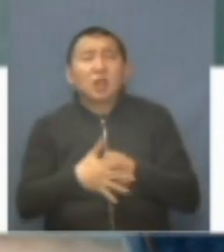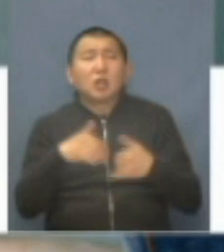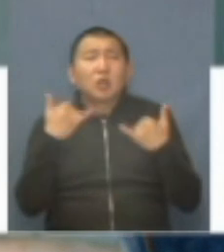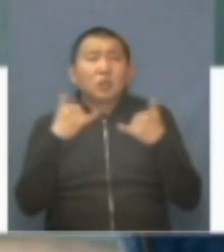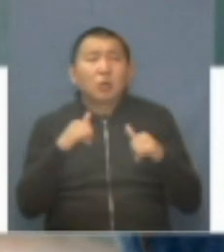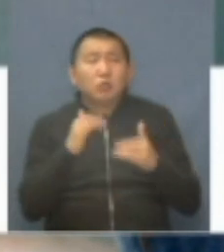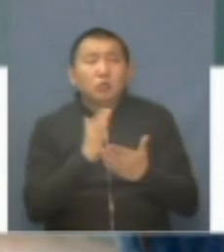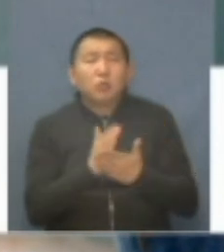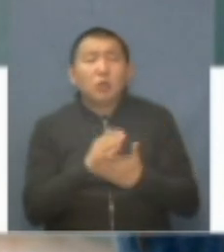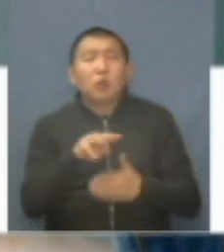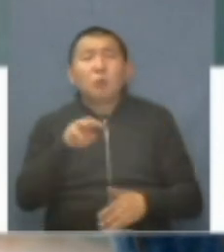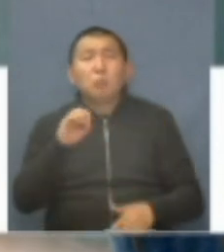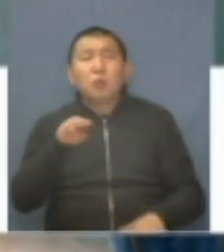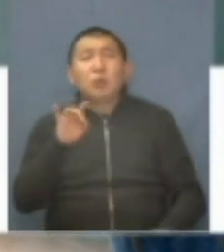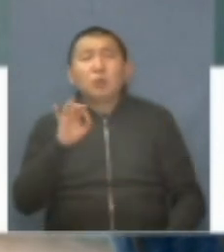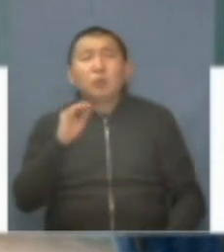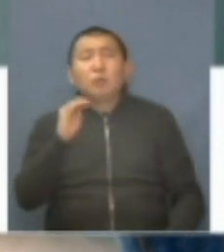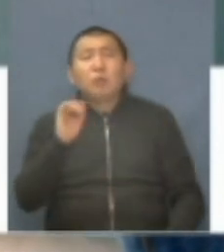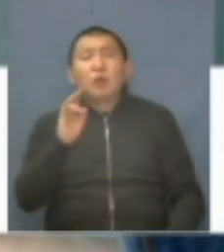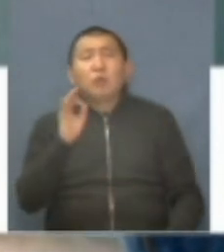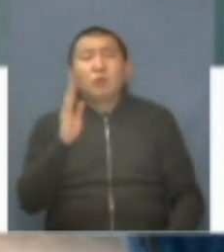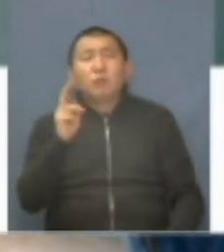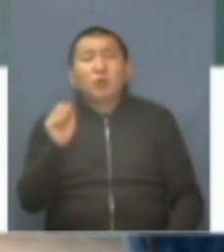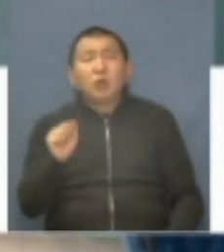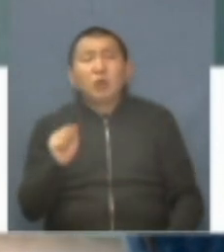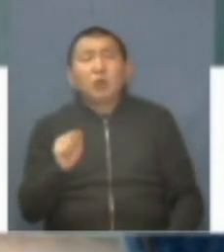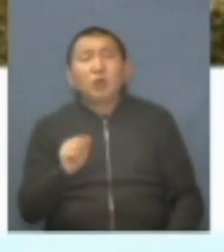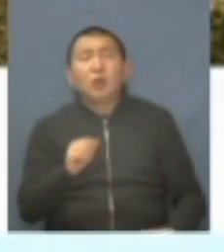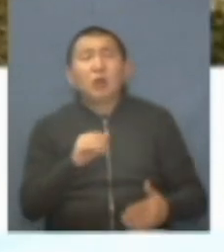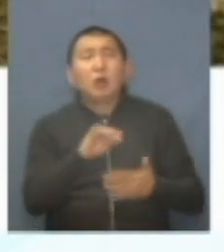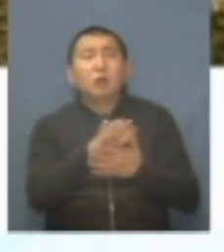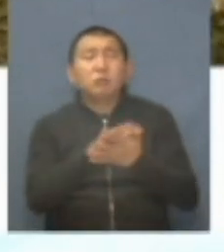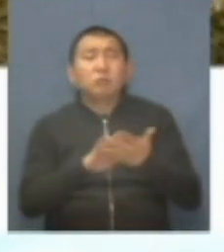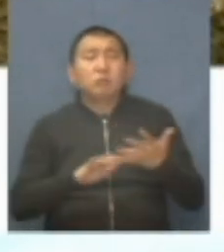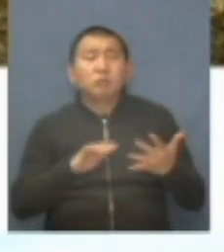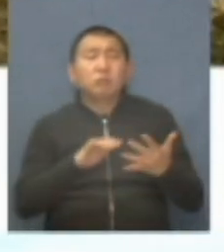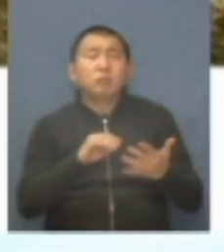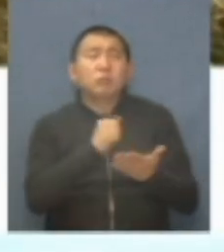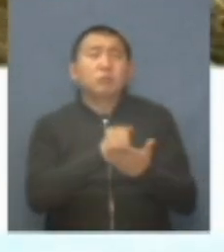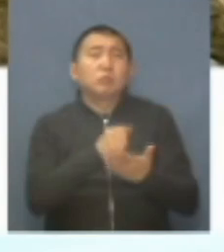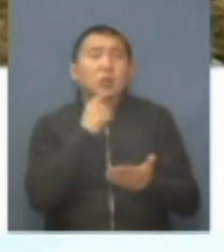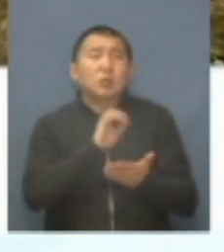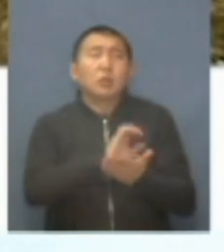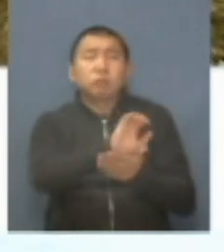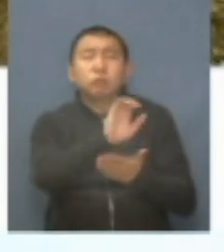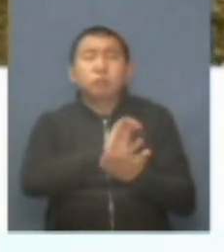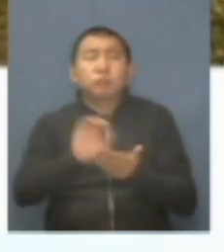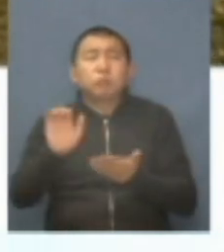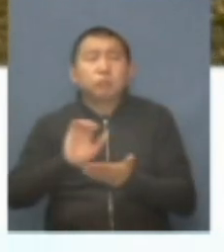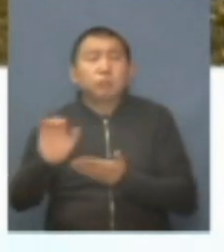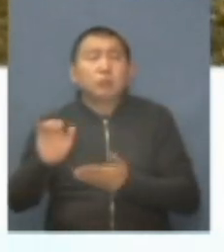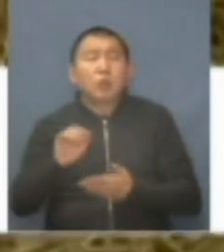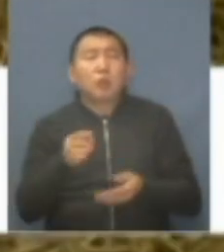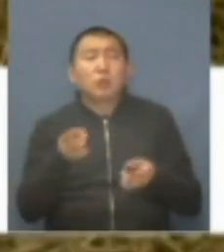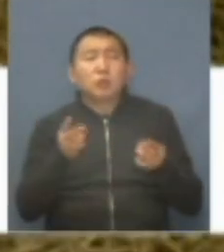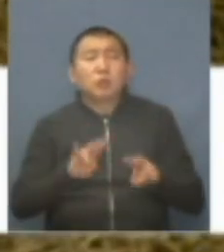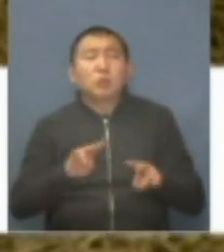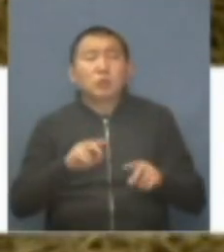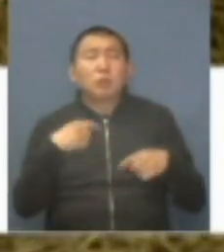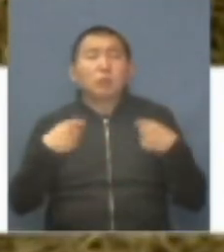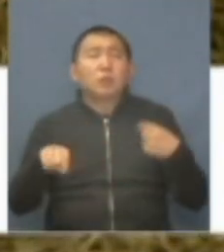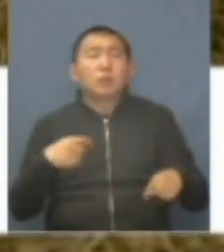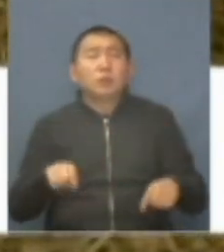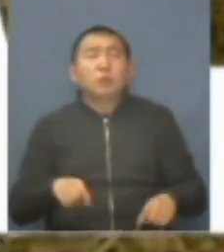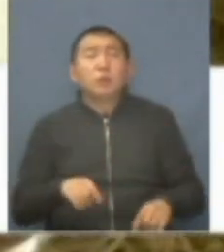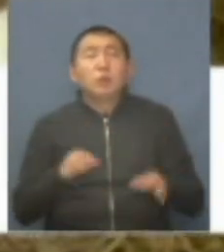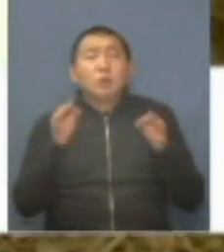столовая. Остатки мы туда распределяем. Для развития животноводства принимаются все необходимые меры, однако крайне